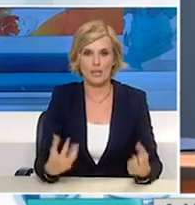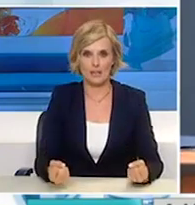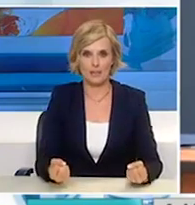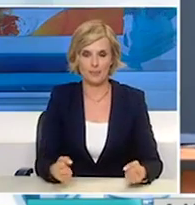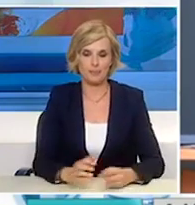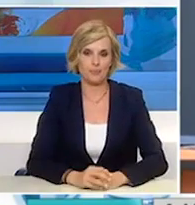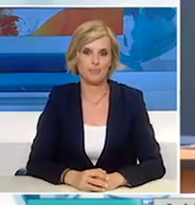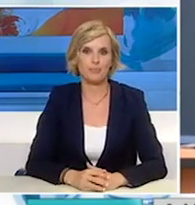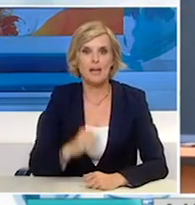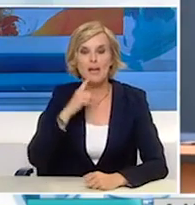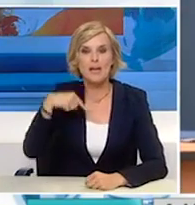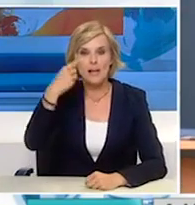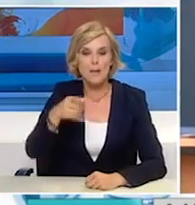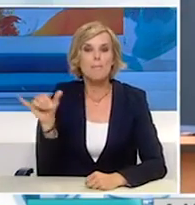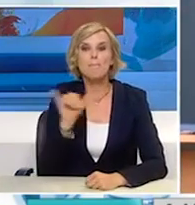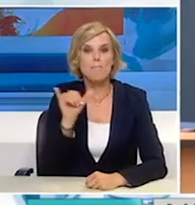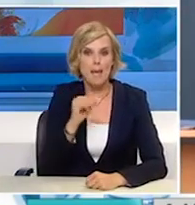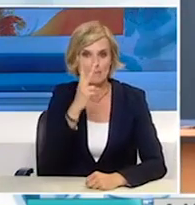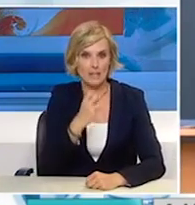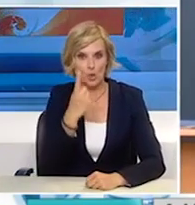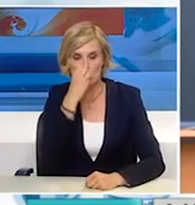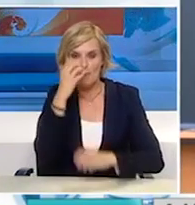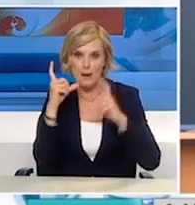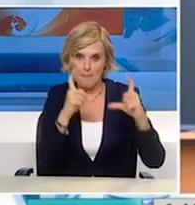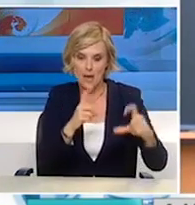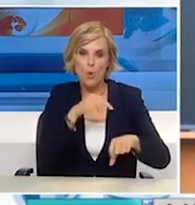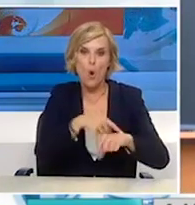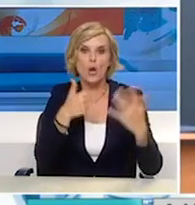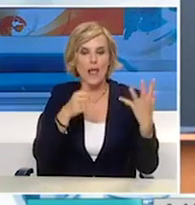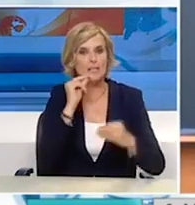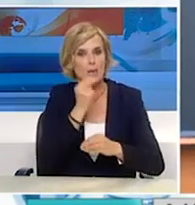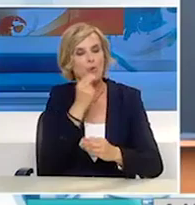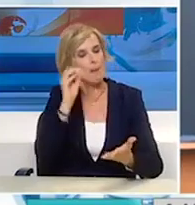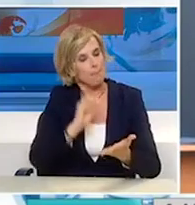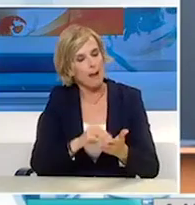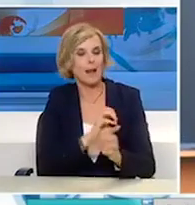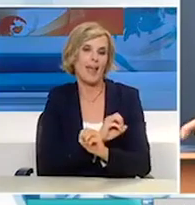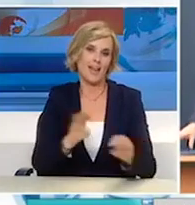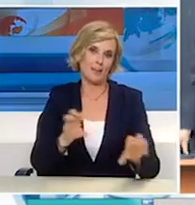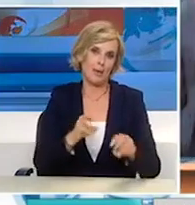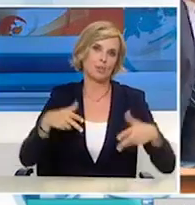Επόμενη ενημέρωση από το Υπουργείο Υγείας την 5η 21 Μαΐου στις 18:00 το απόγευμα. Σας ευχαριστούμε πολύ.